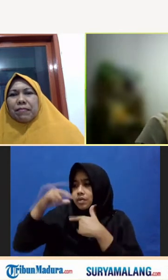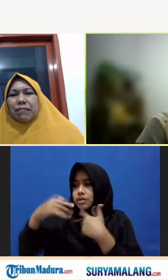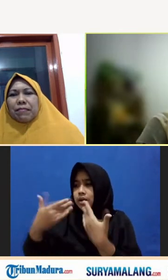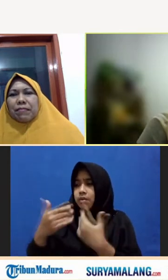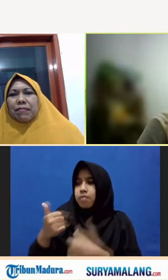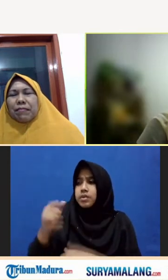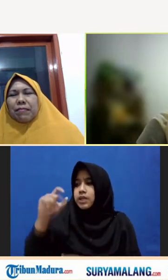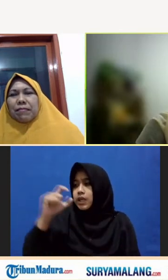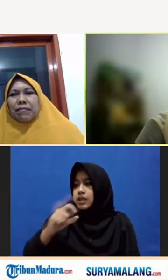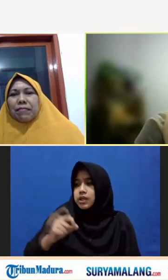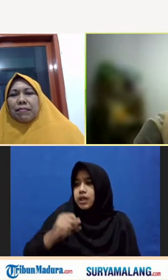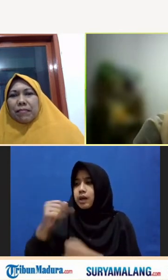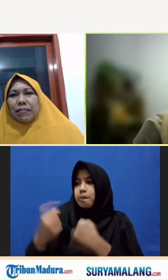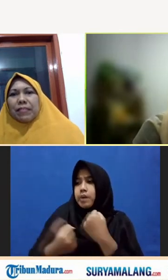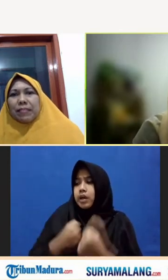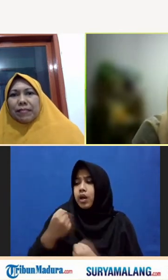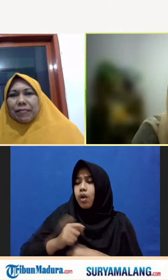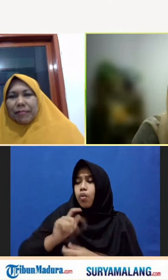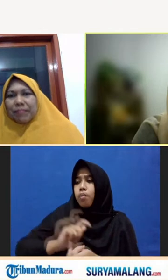perilaku penggantinya.